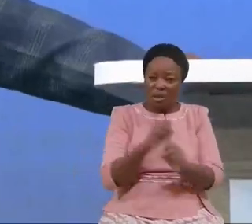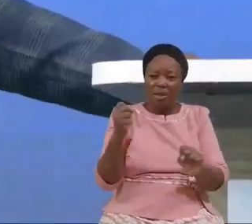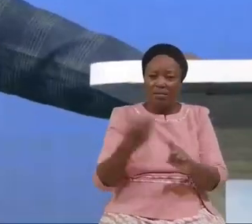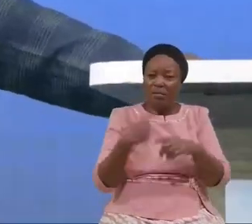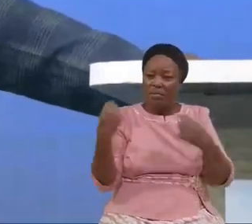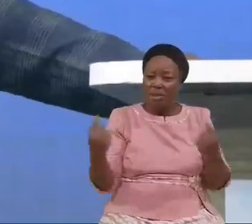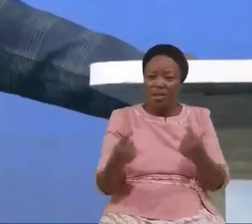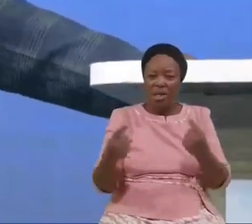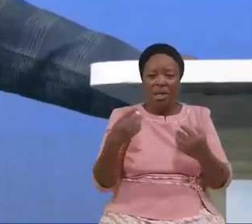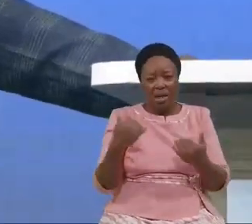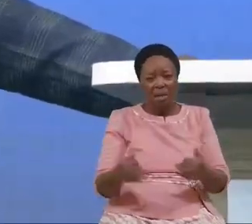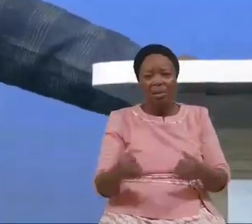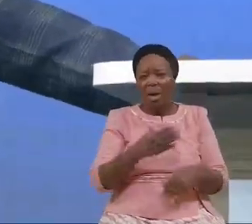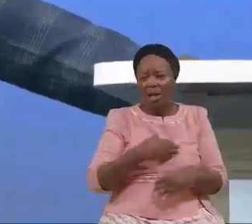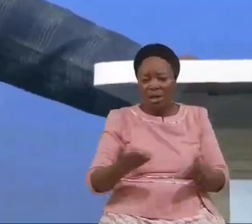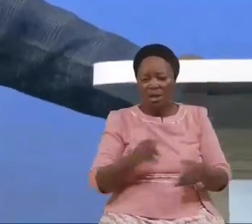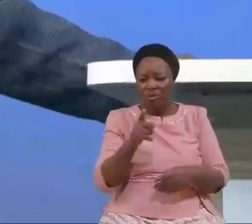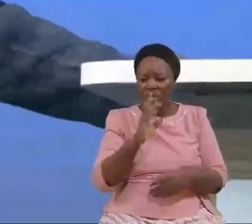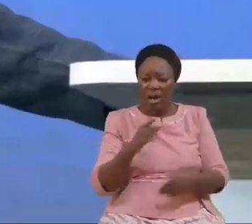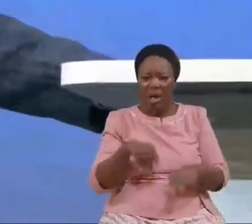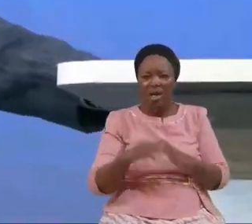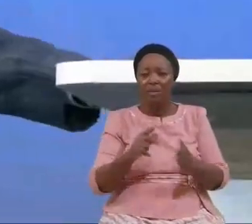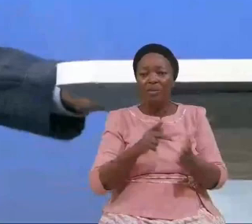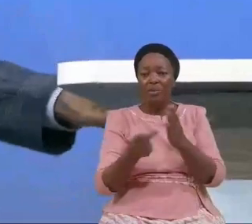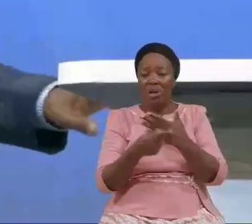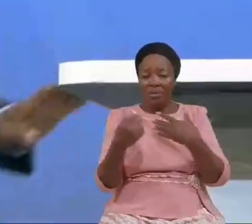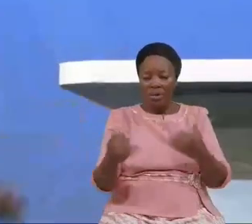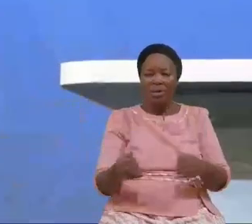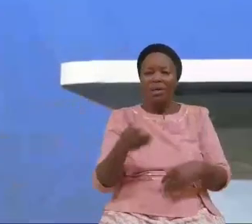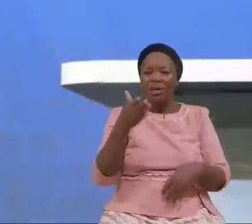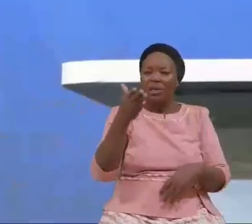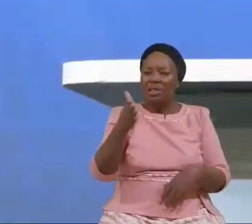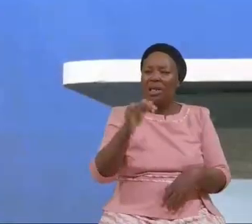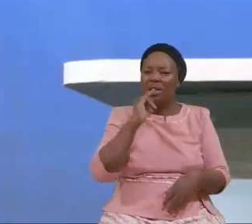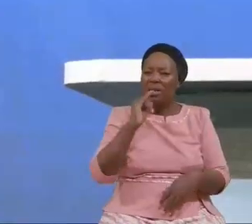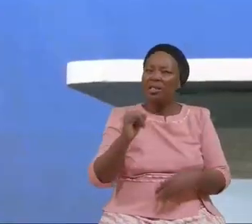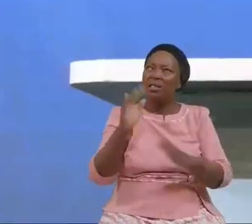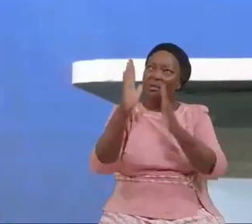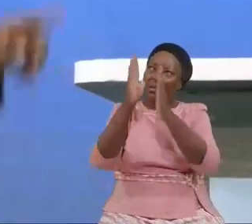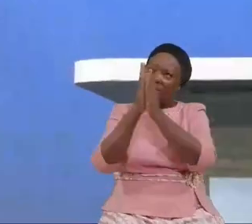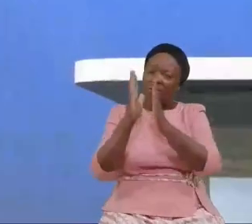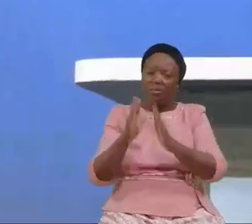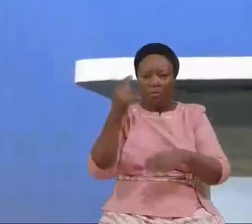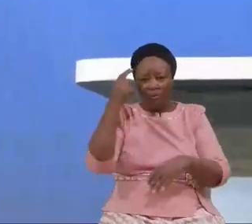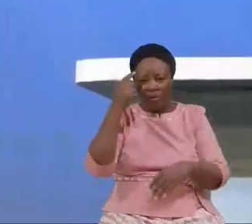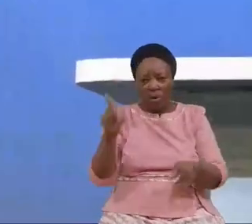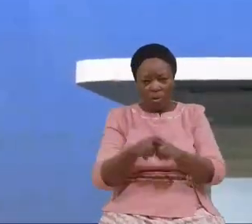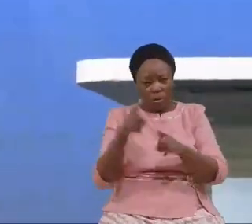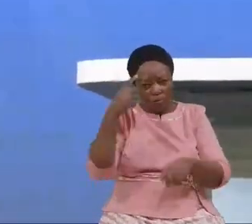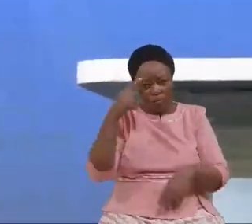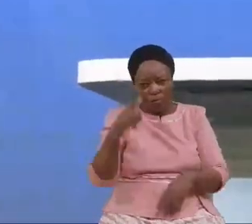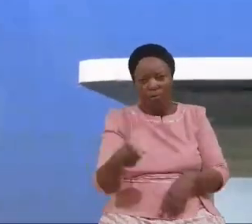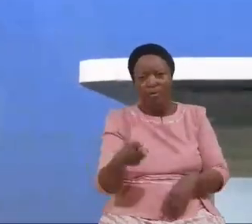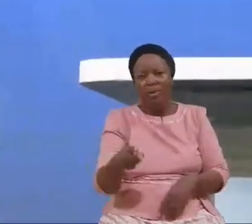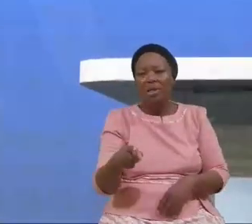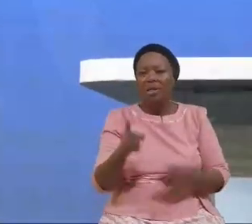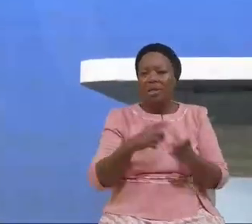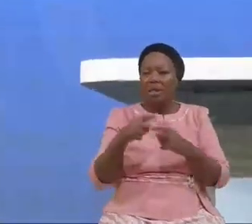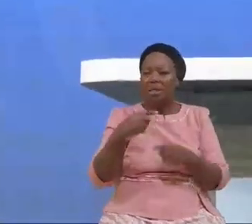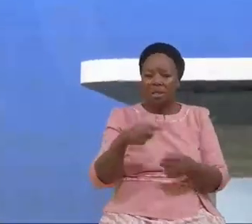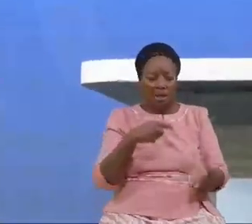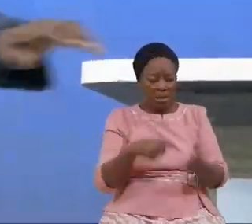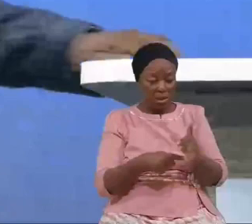maintenant te voilà à la croisade il y a une intersection aussi pour toi il dit à celui-ci